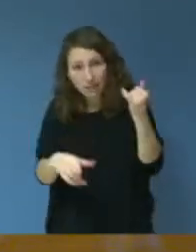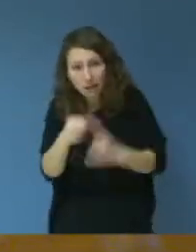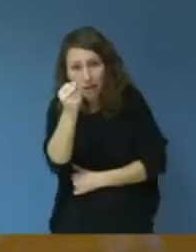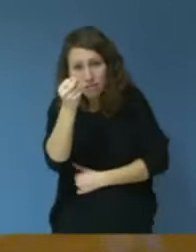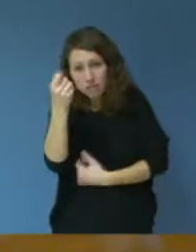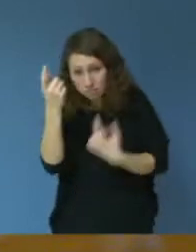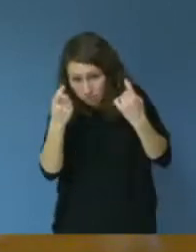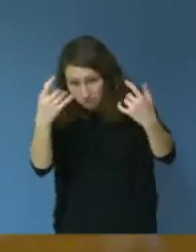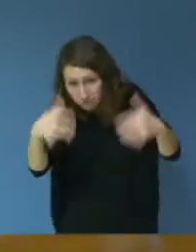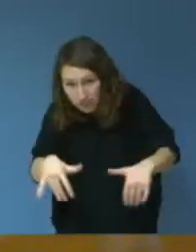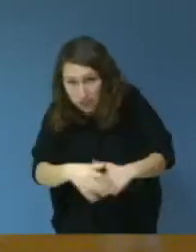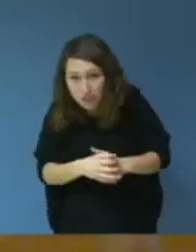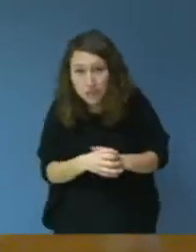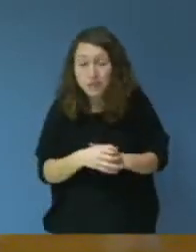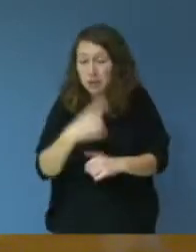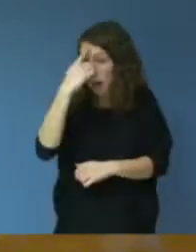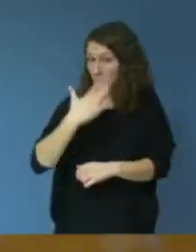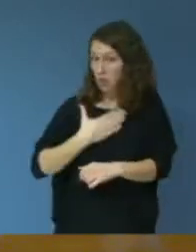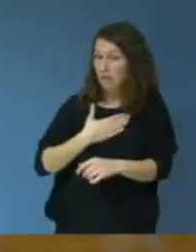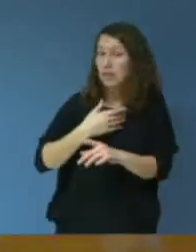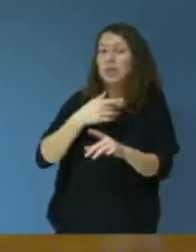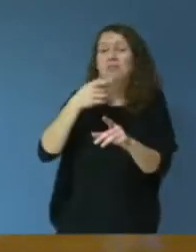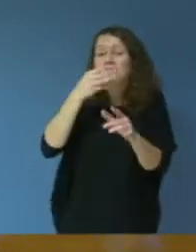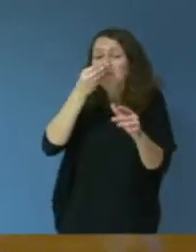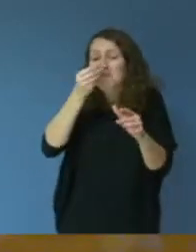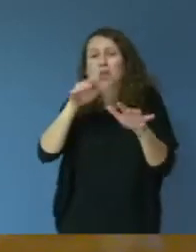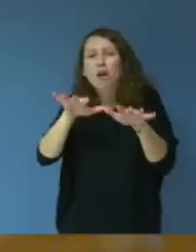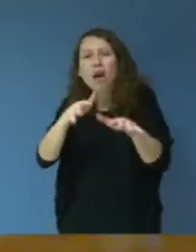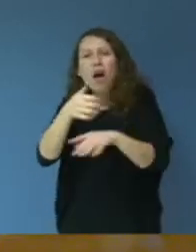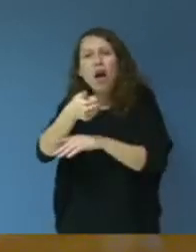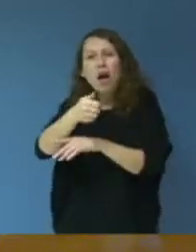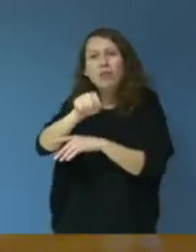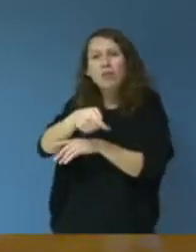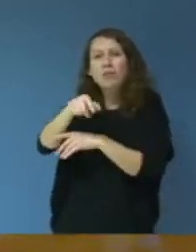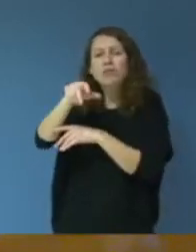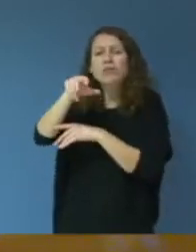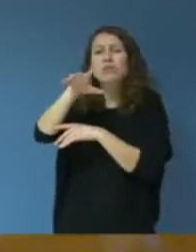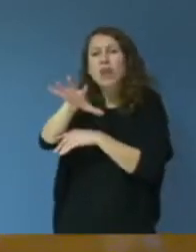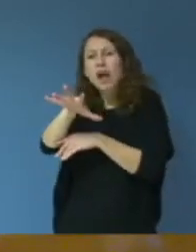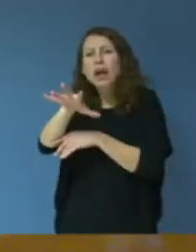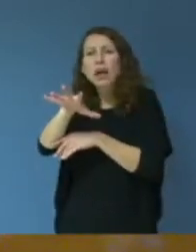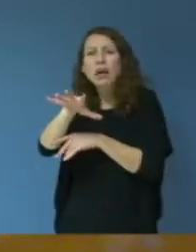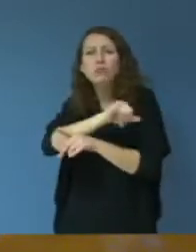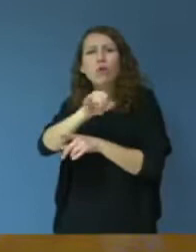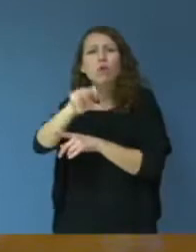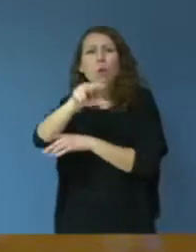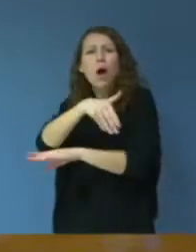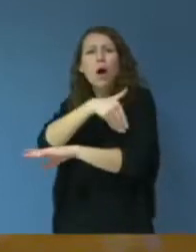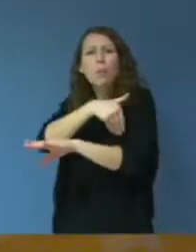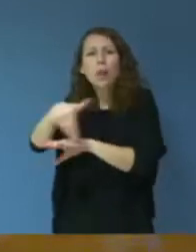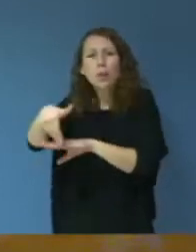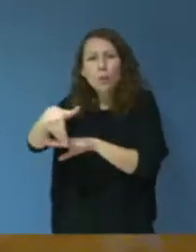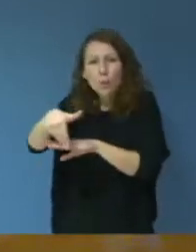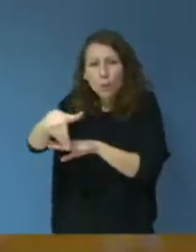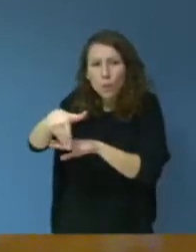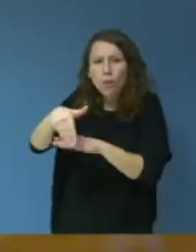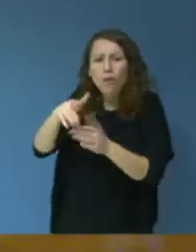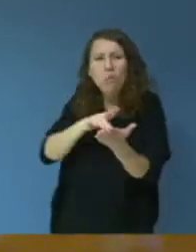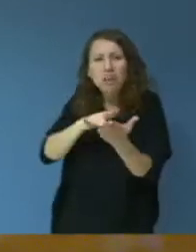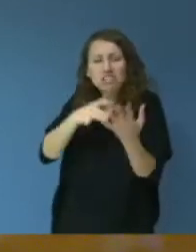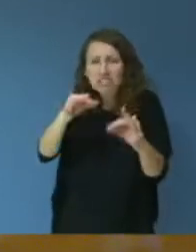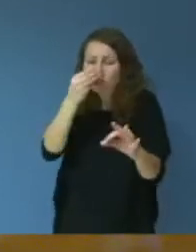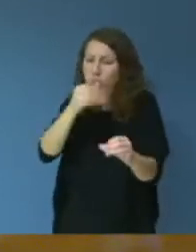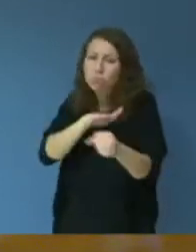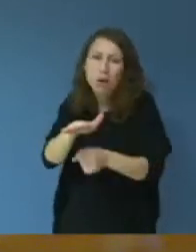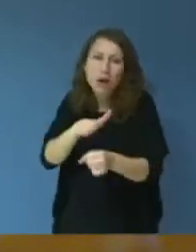effet que l'estimation de 1,5 à 3 ME en dépenses et recettes confondues, citée en page 10, me paraît insuffisante. Certes,